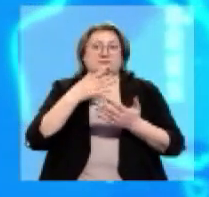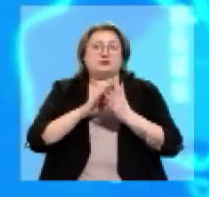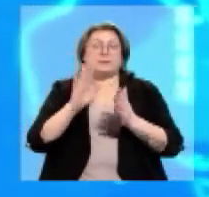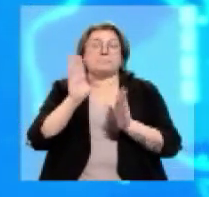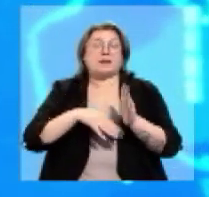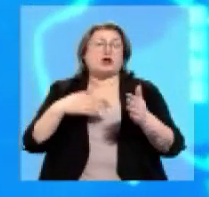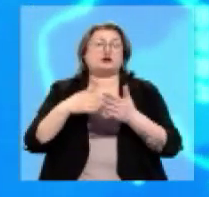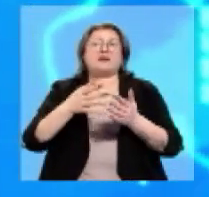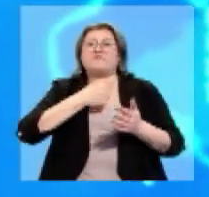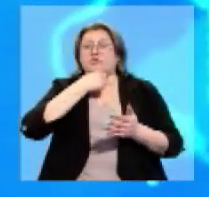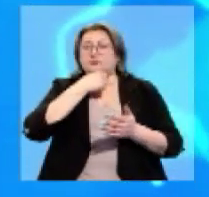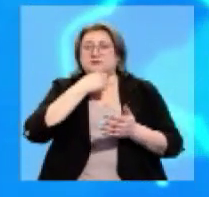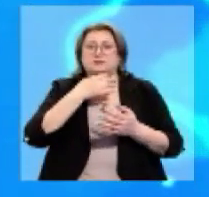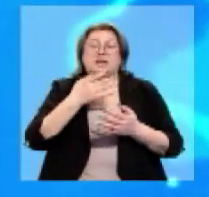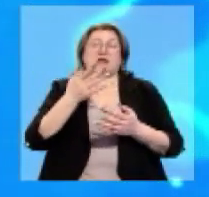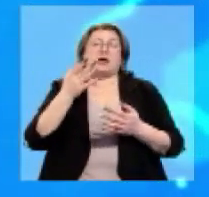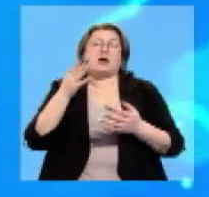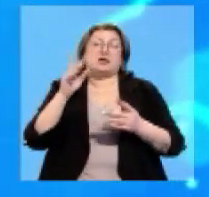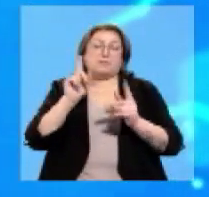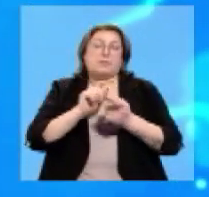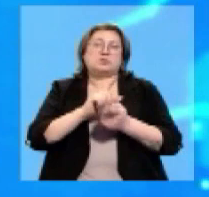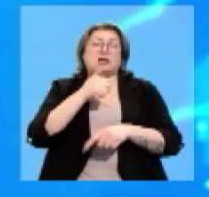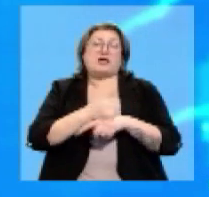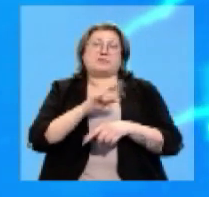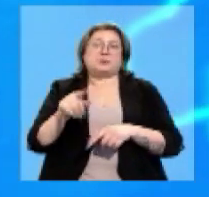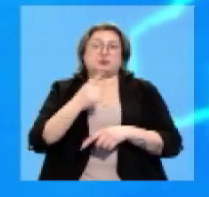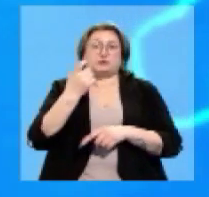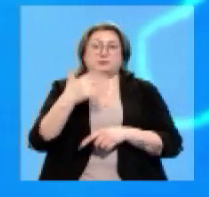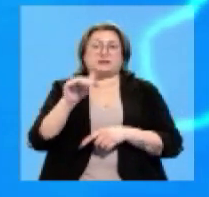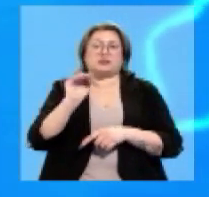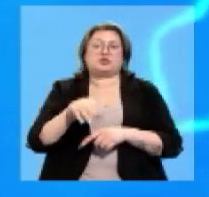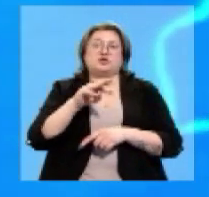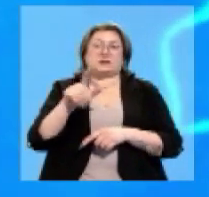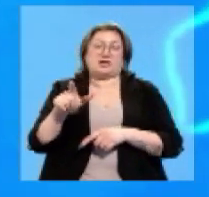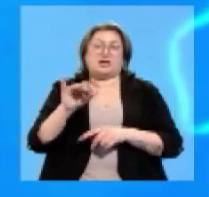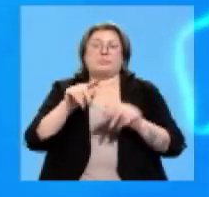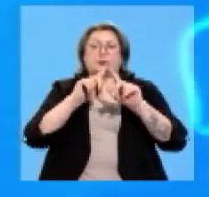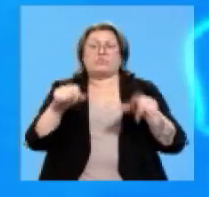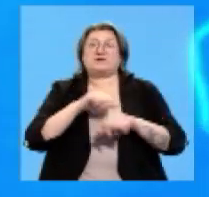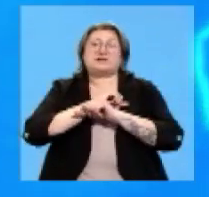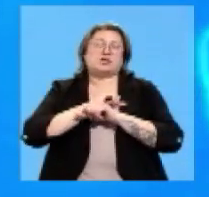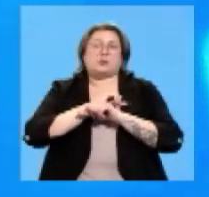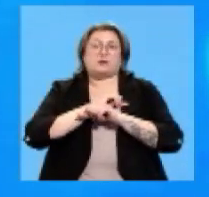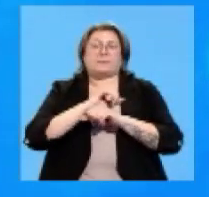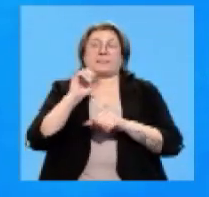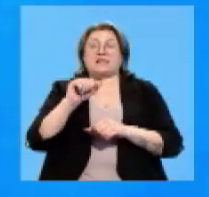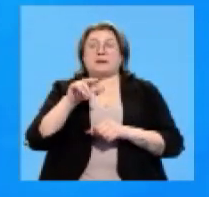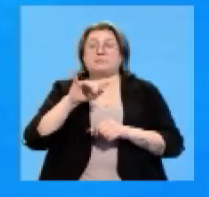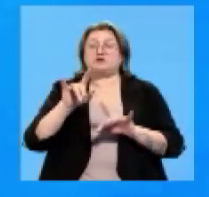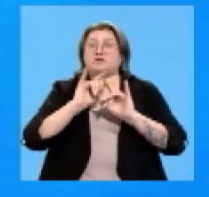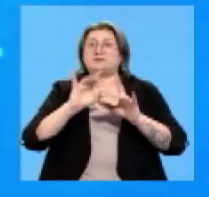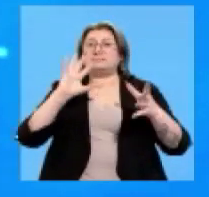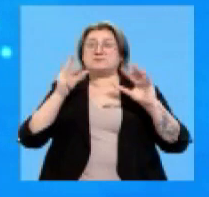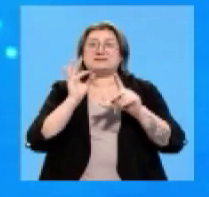без ограничений в возрасте, а также побороться за главный приз в 150 тысяч тенге и путевку в санаторий. Анель Пимичева о